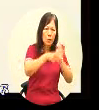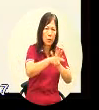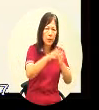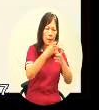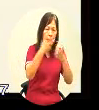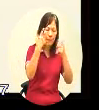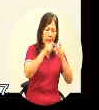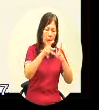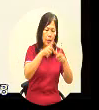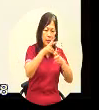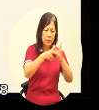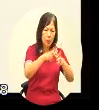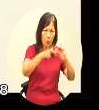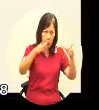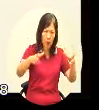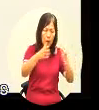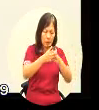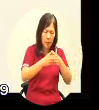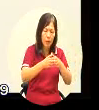扩厂，那因为